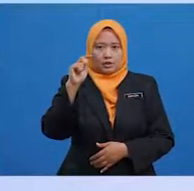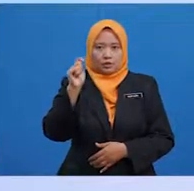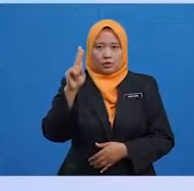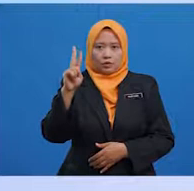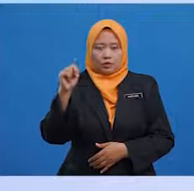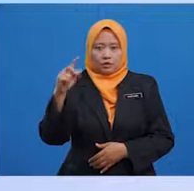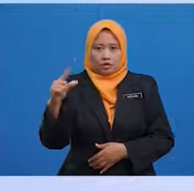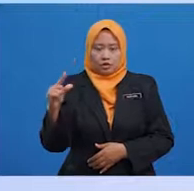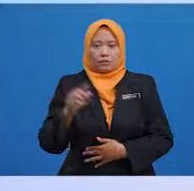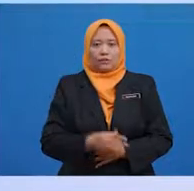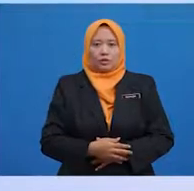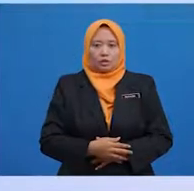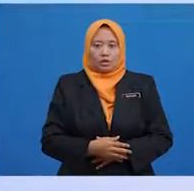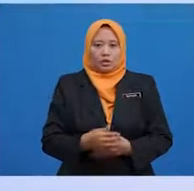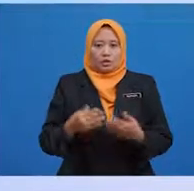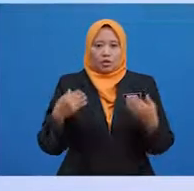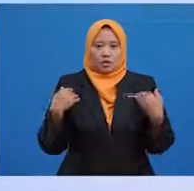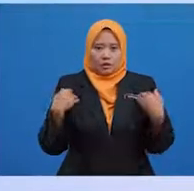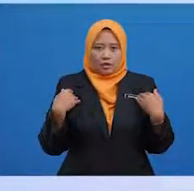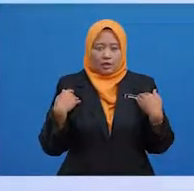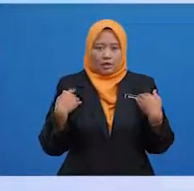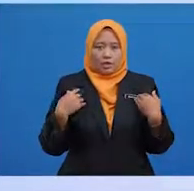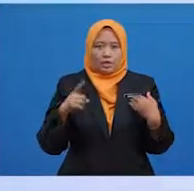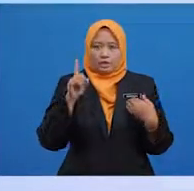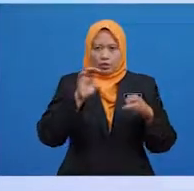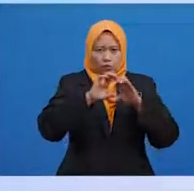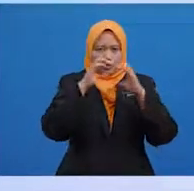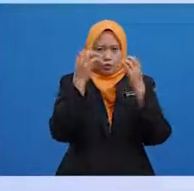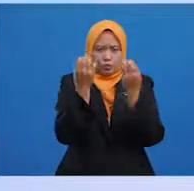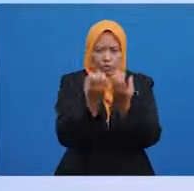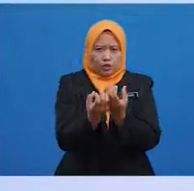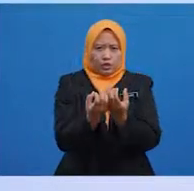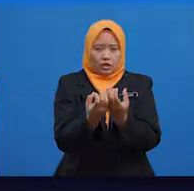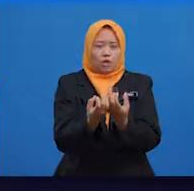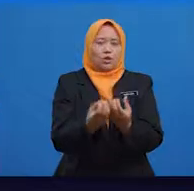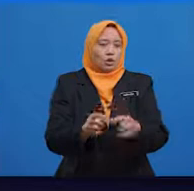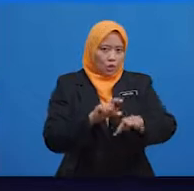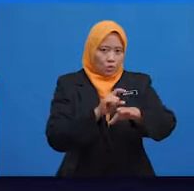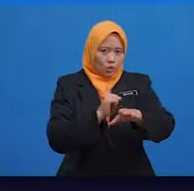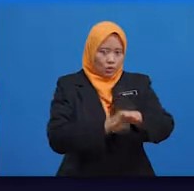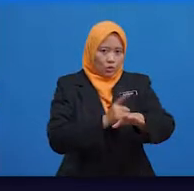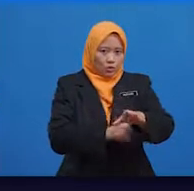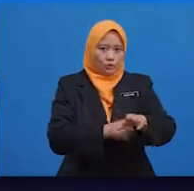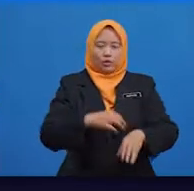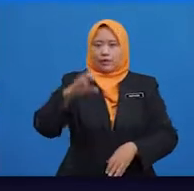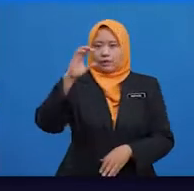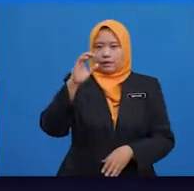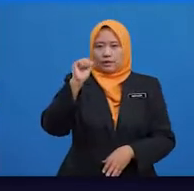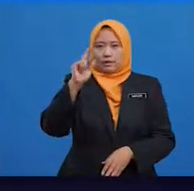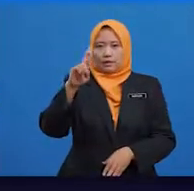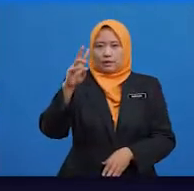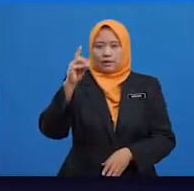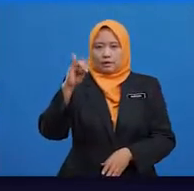Jantung adalah sekumpulan otot kardiak yang sangat kuat. Ia sentiasa